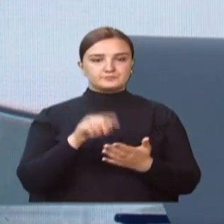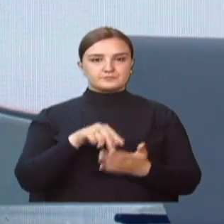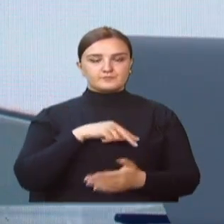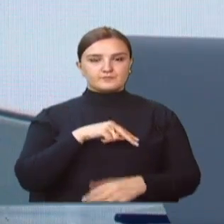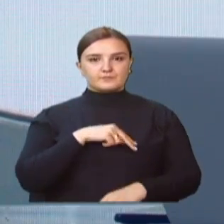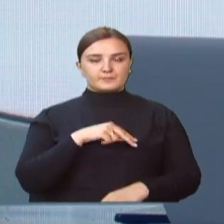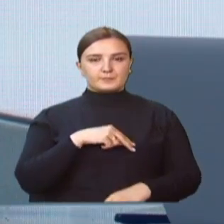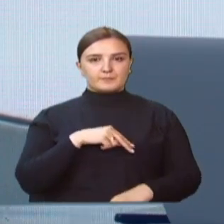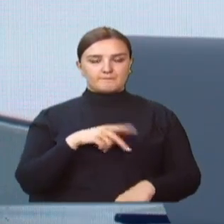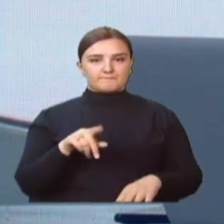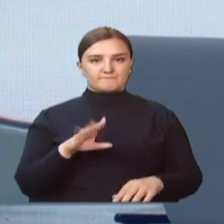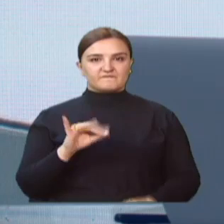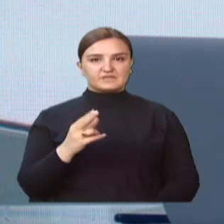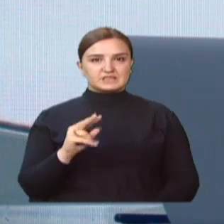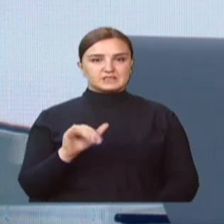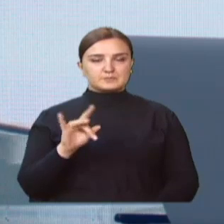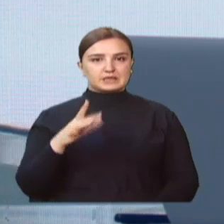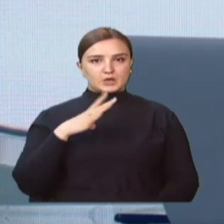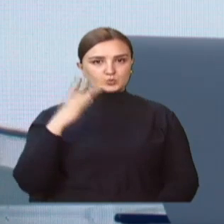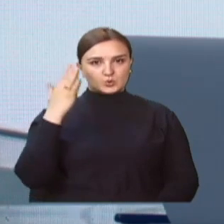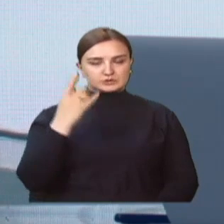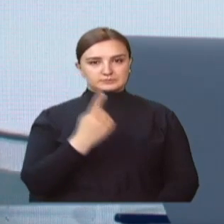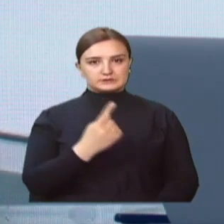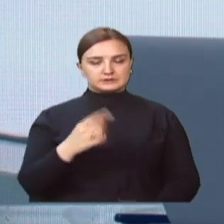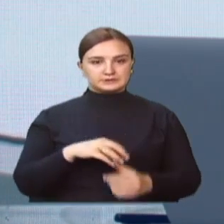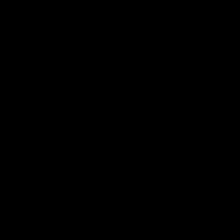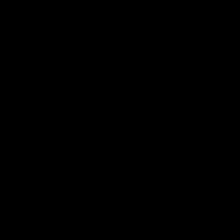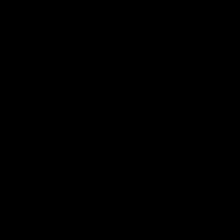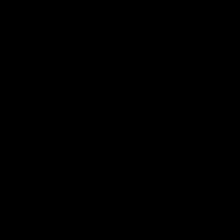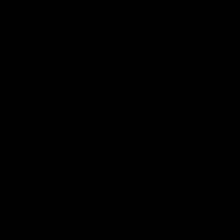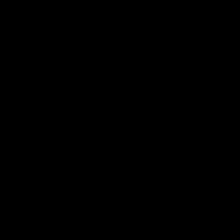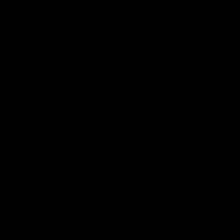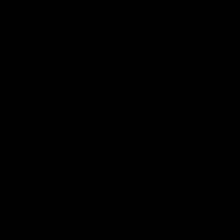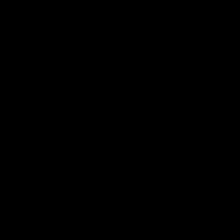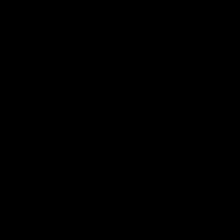შეკითხვის პარლამენტის ვიცე-სპიკერი, ქართული ოცნების ერთ-ერთი ლიდერი არჩილ თალაკვაძე პასუხობდა.